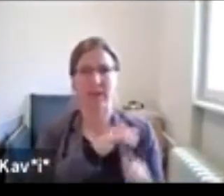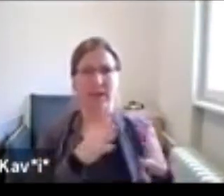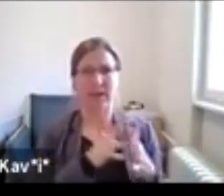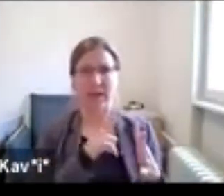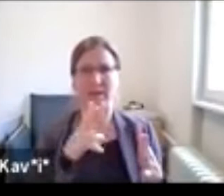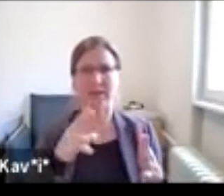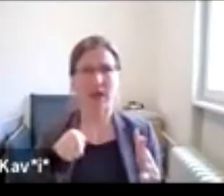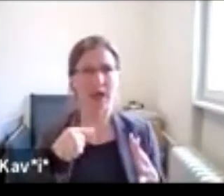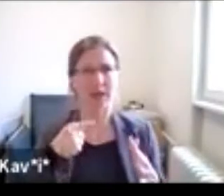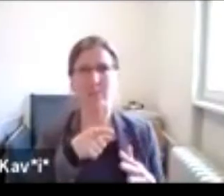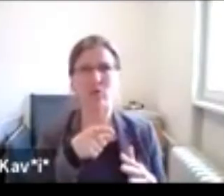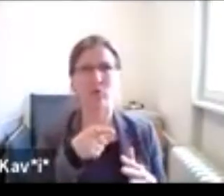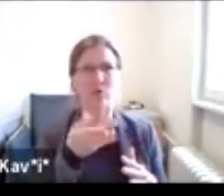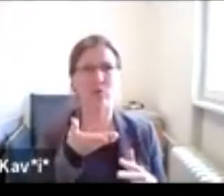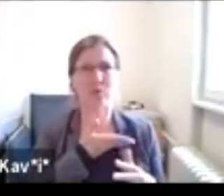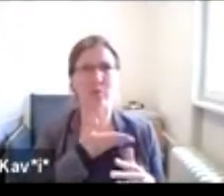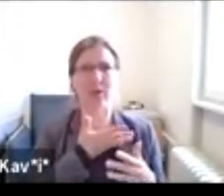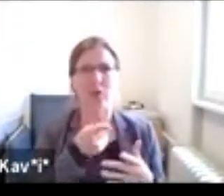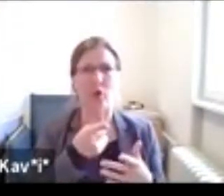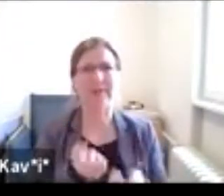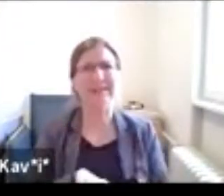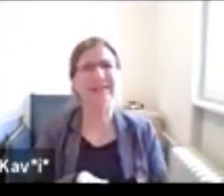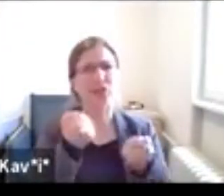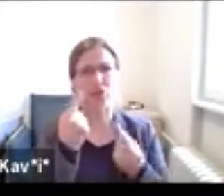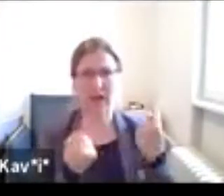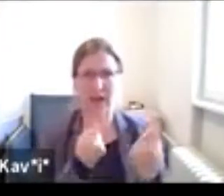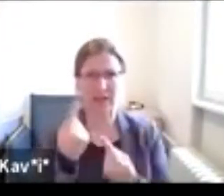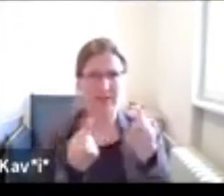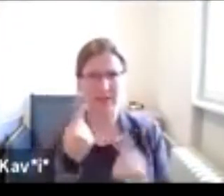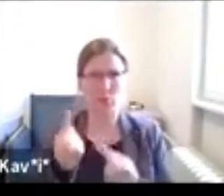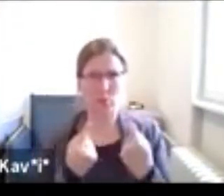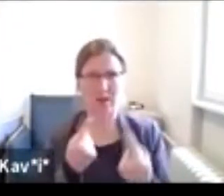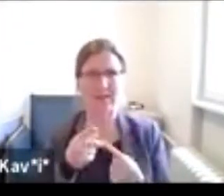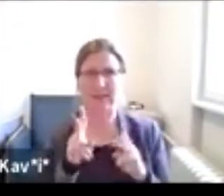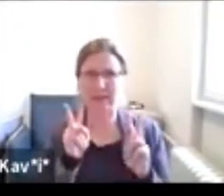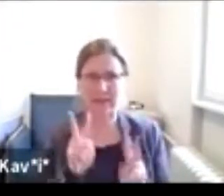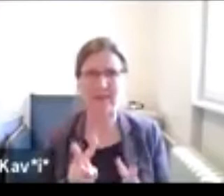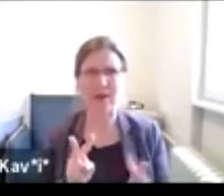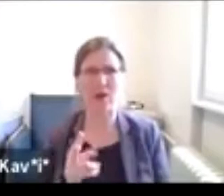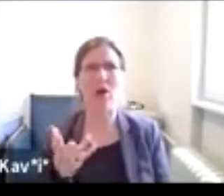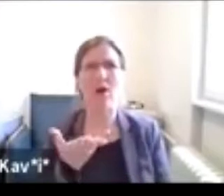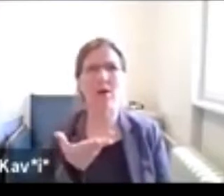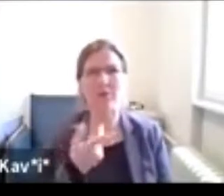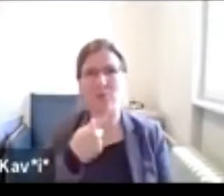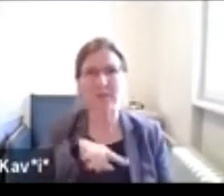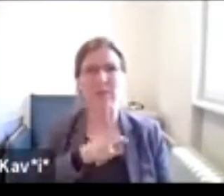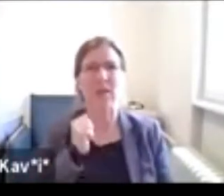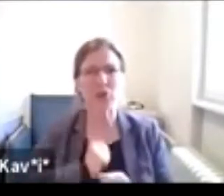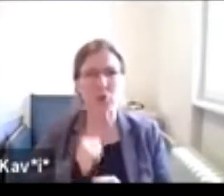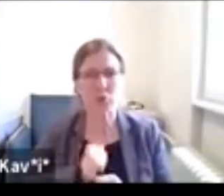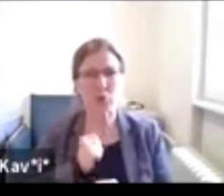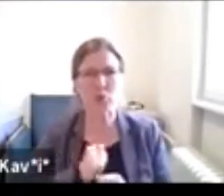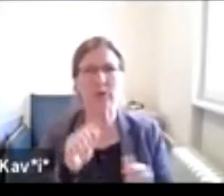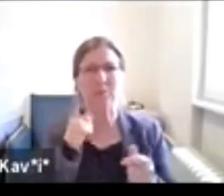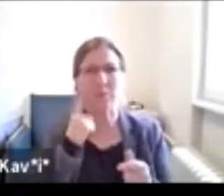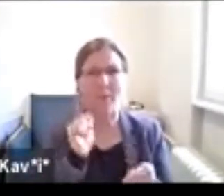Zagreb doveo stvarno u nezavidnu poziciju kako se nositi s svime time, ali mi smo, koliko je to